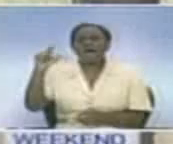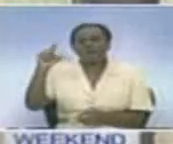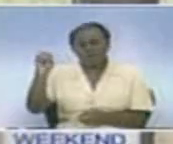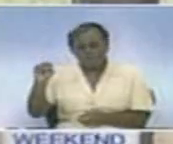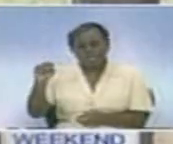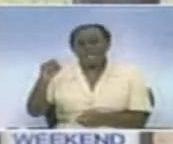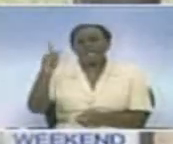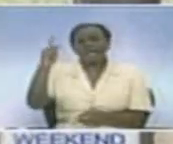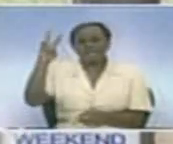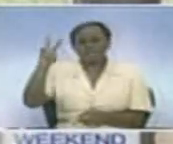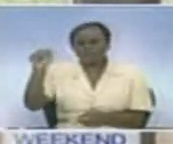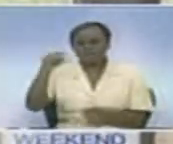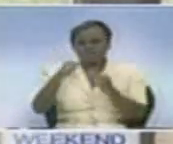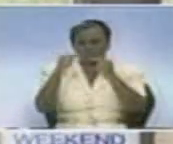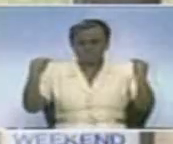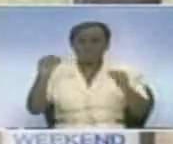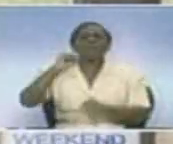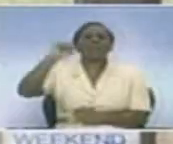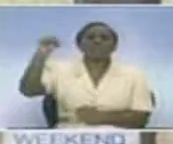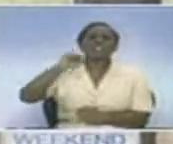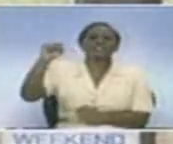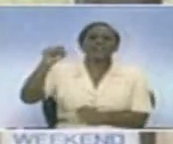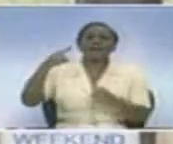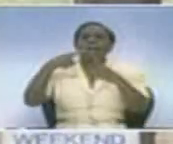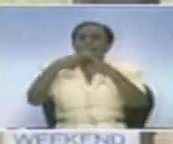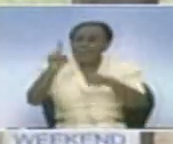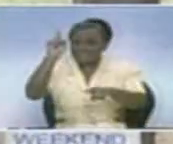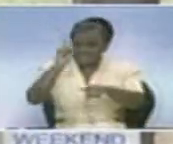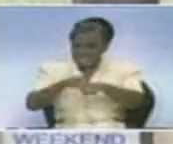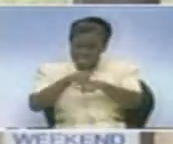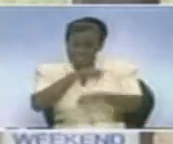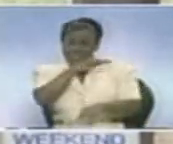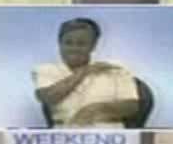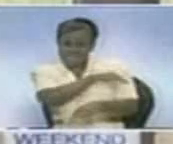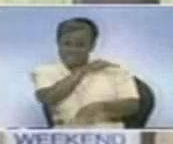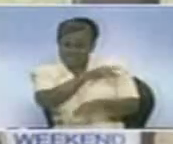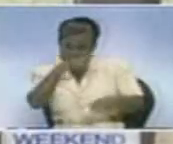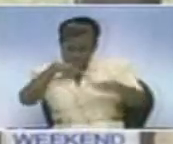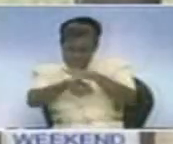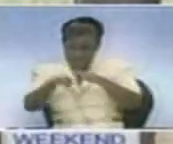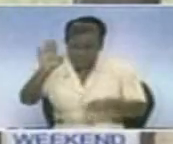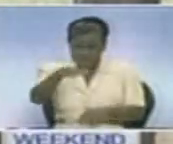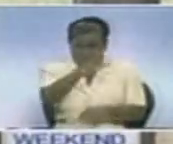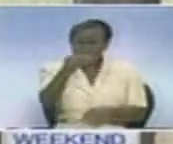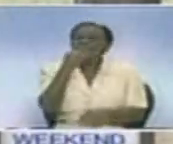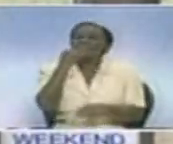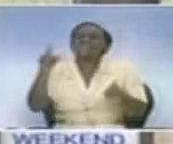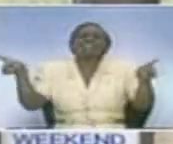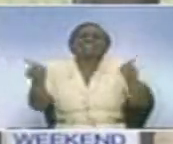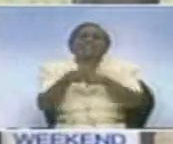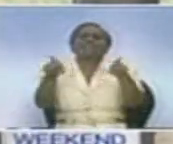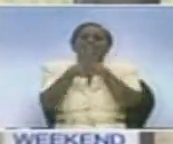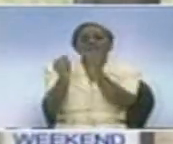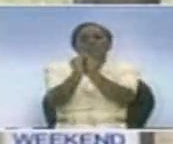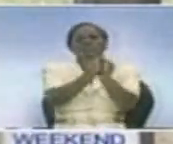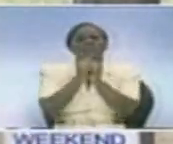Kajwang wanapingana kisiasa. Lakini ikifika jioni wanaingia bunge kukula pamoja na kupanga Senate kesho itafanya namna